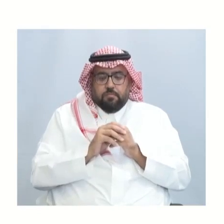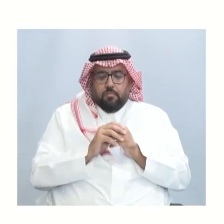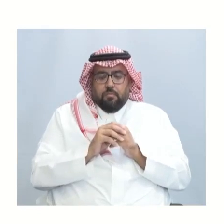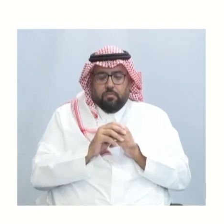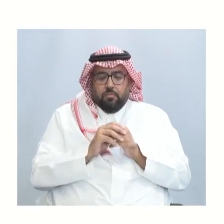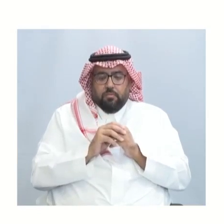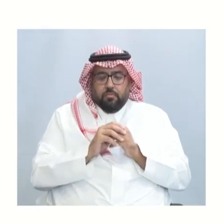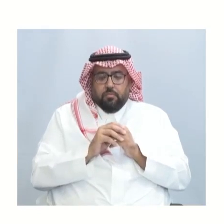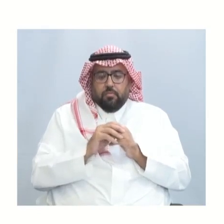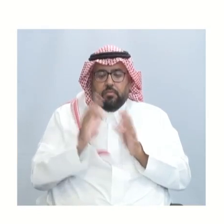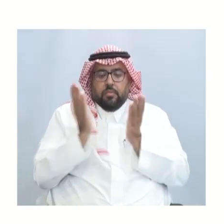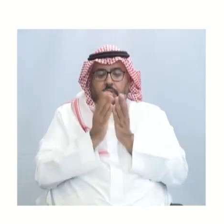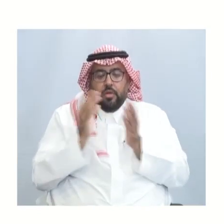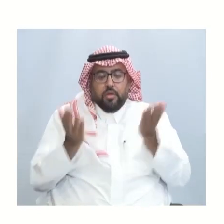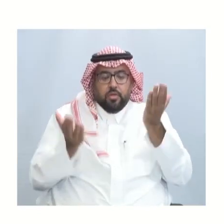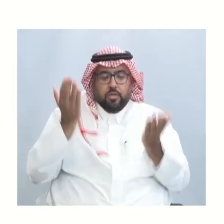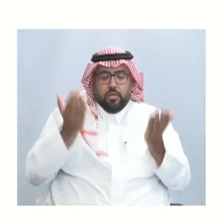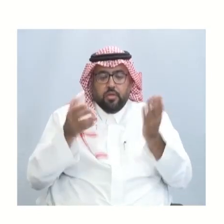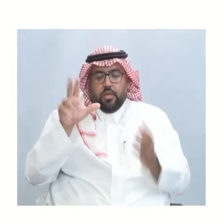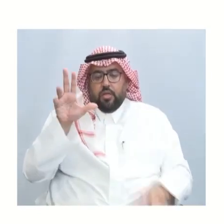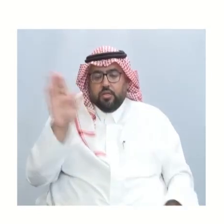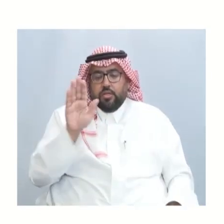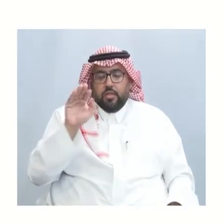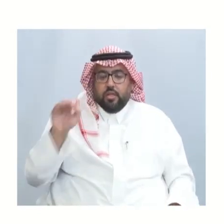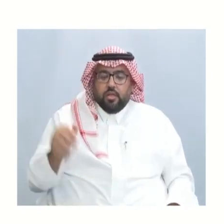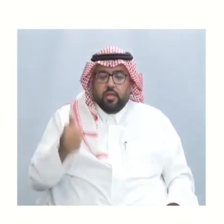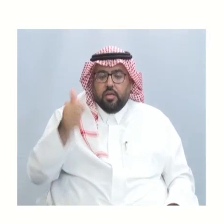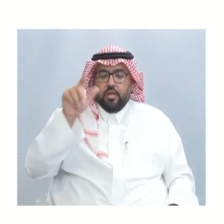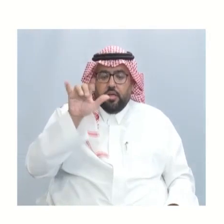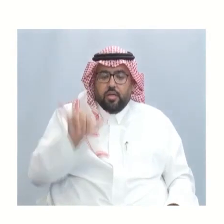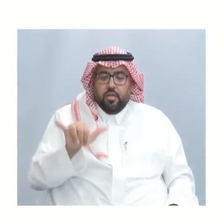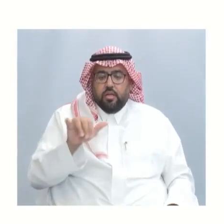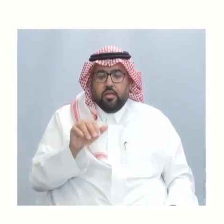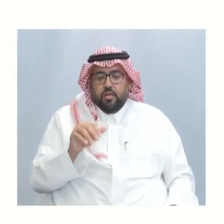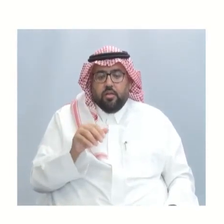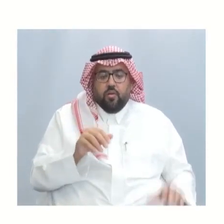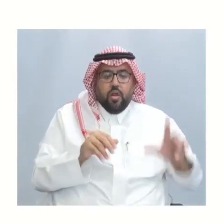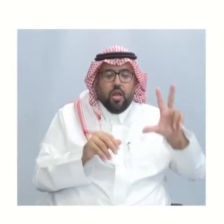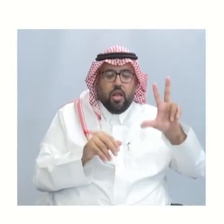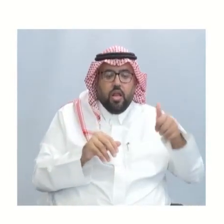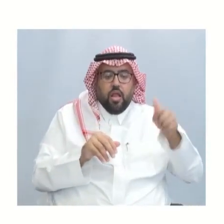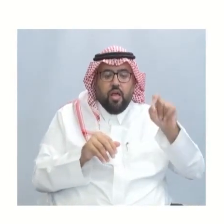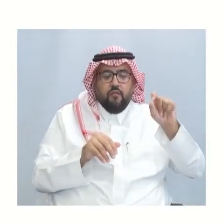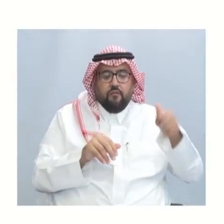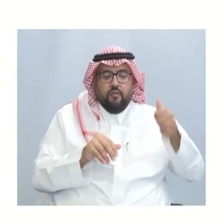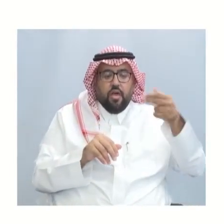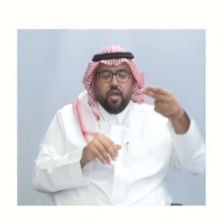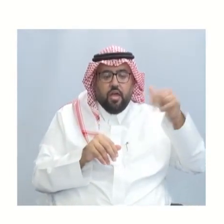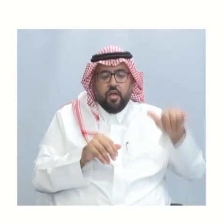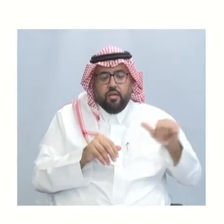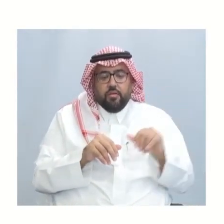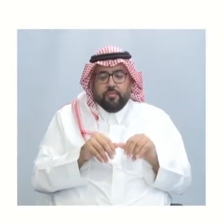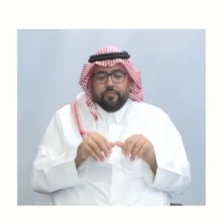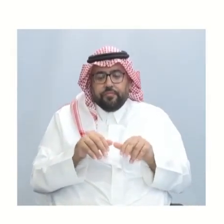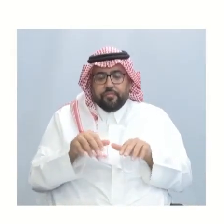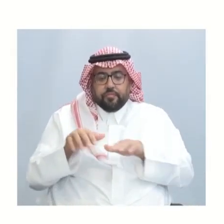منقرضه كنا قارنا بين السحالي والافاعي والتي تتبع رتبه الحرشفيات نلاحظ ان السحالي لها ارجل ذات